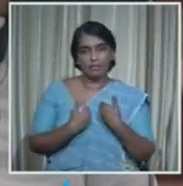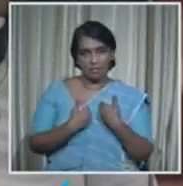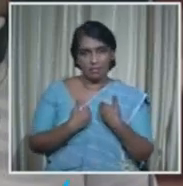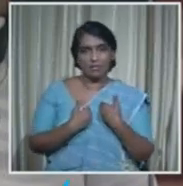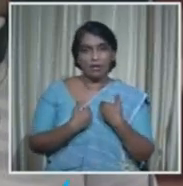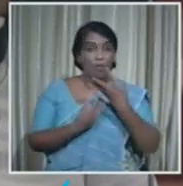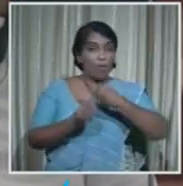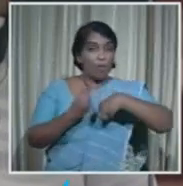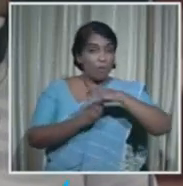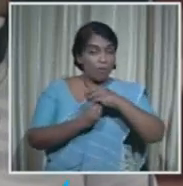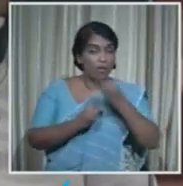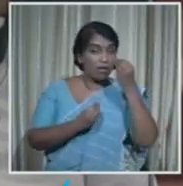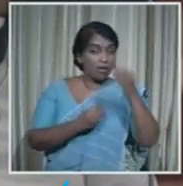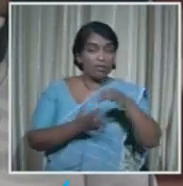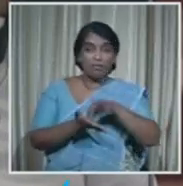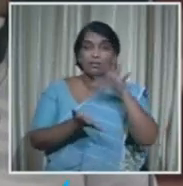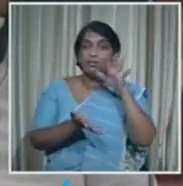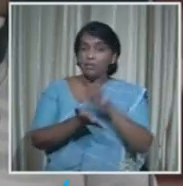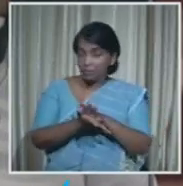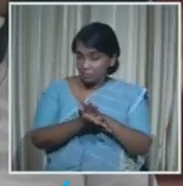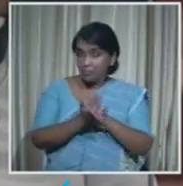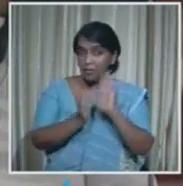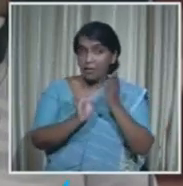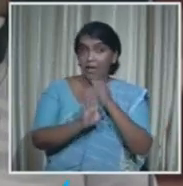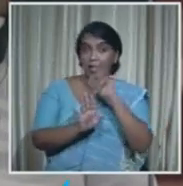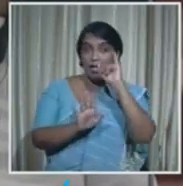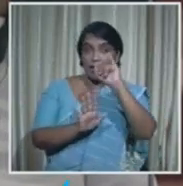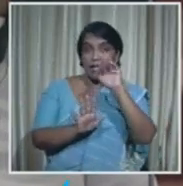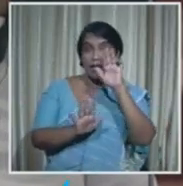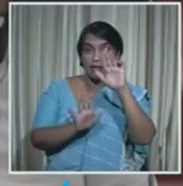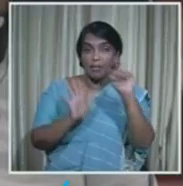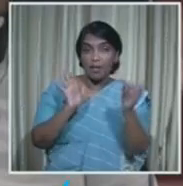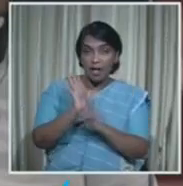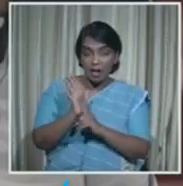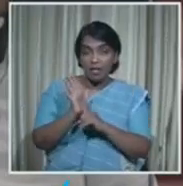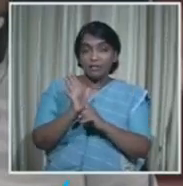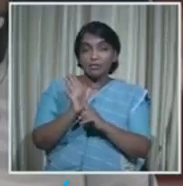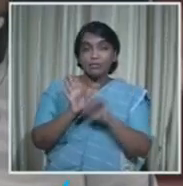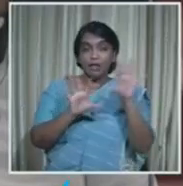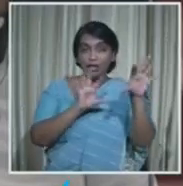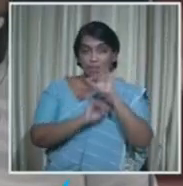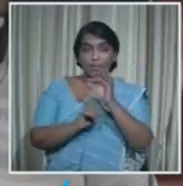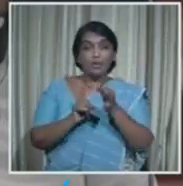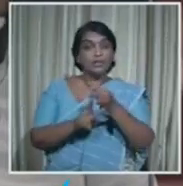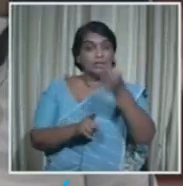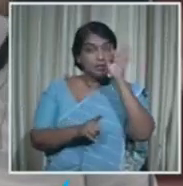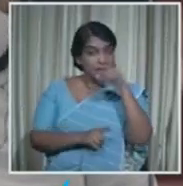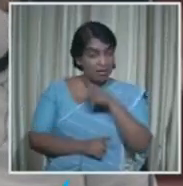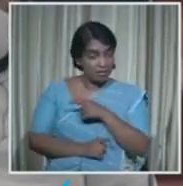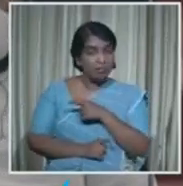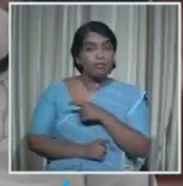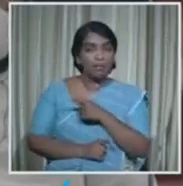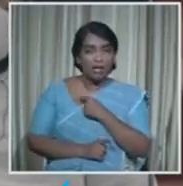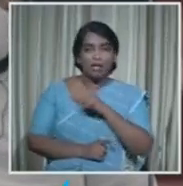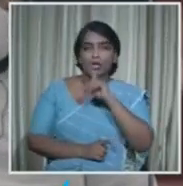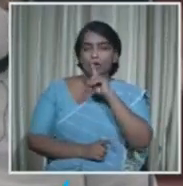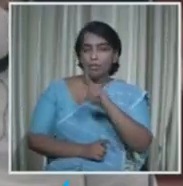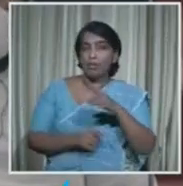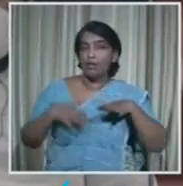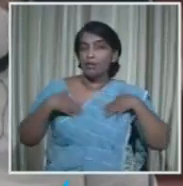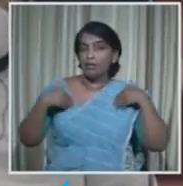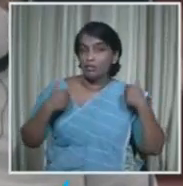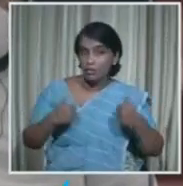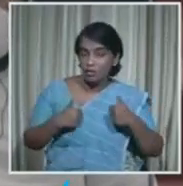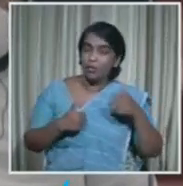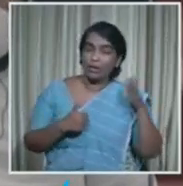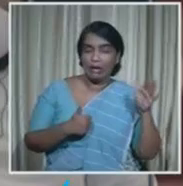pohora sambandhayen teenduwak gannakota 69 lakshayakin patwetcha janadhipathuma api kiyuwa meka saukhya patten